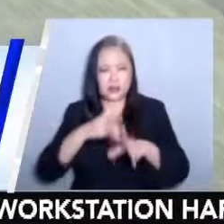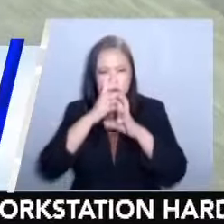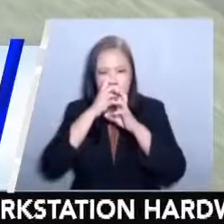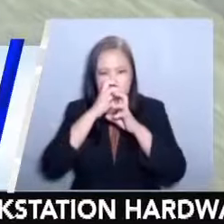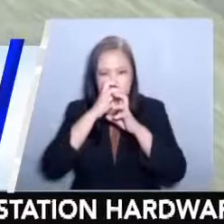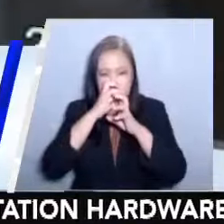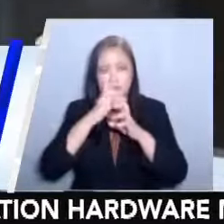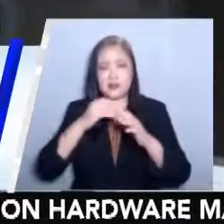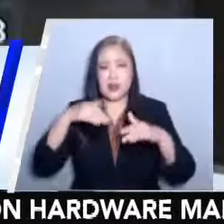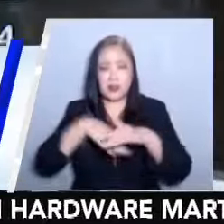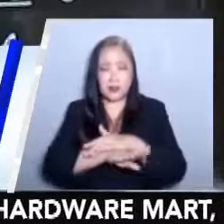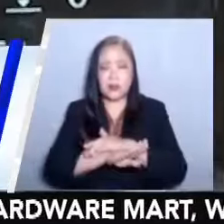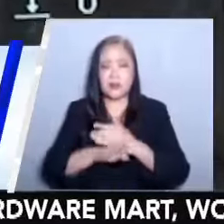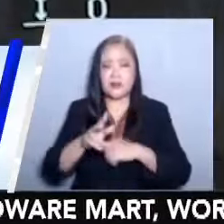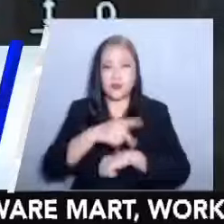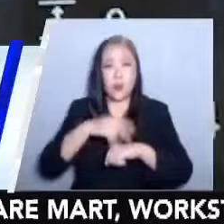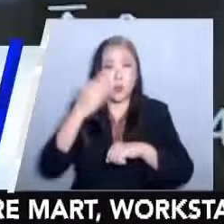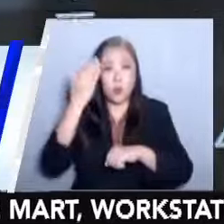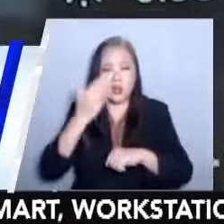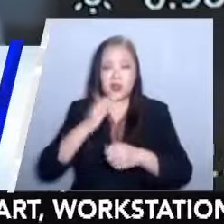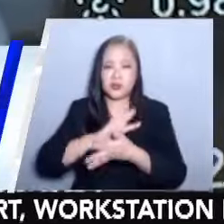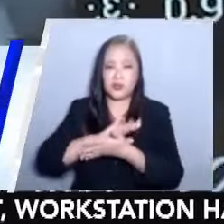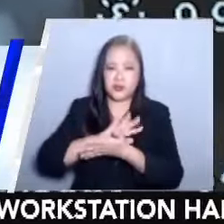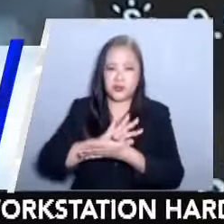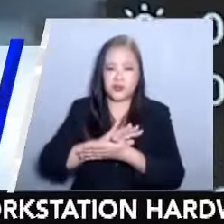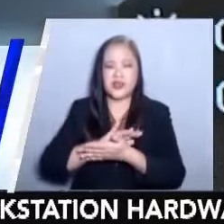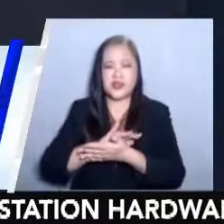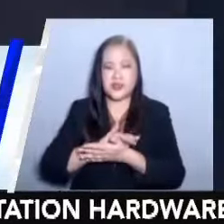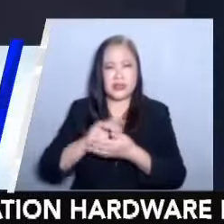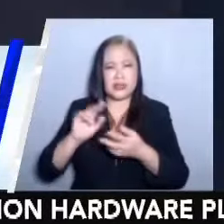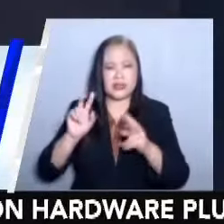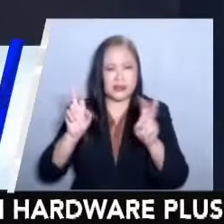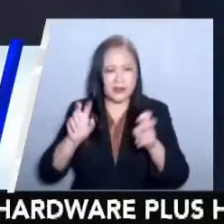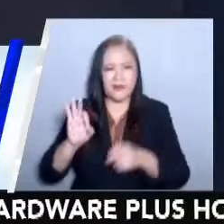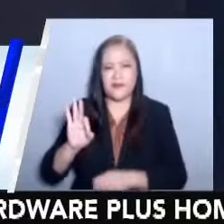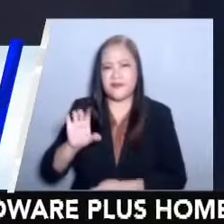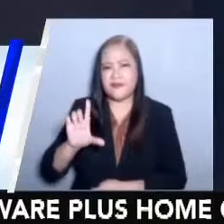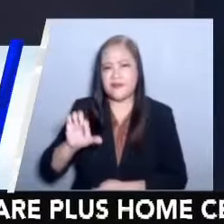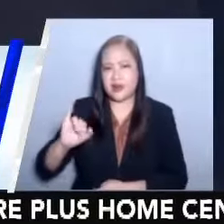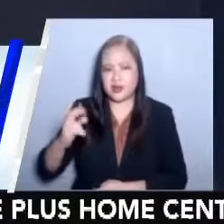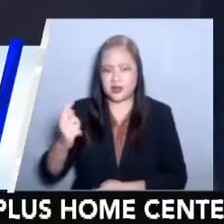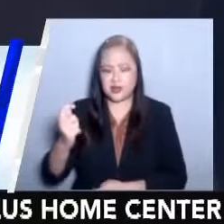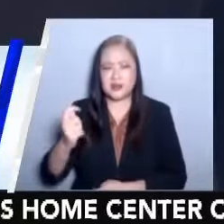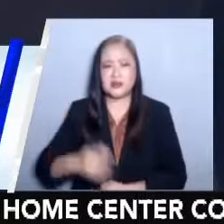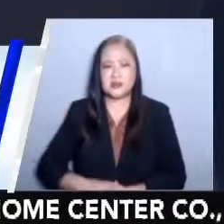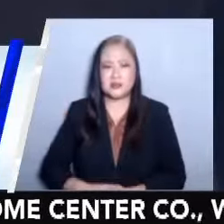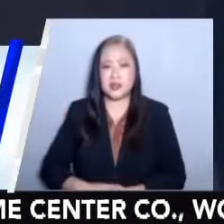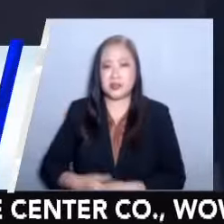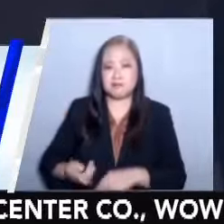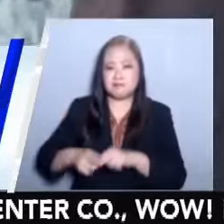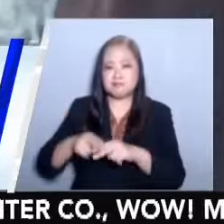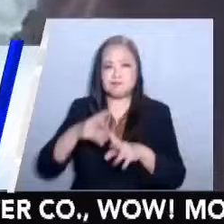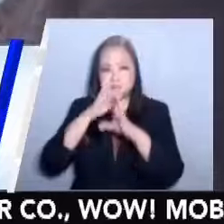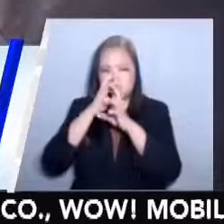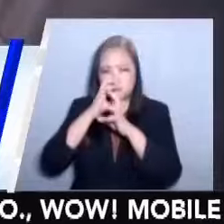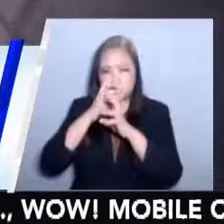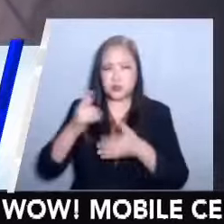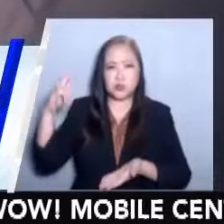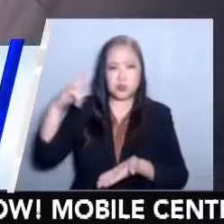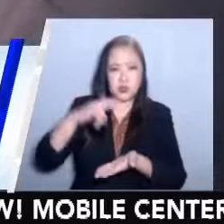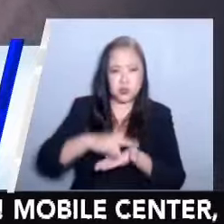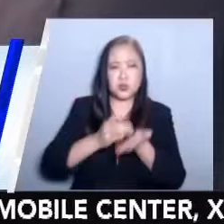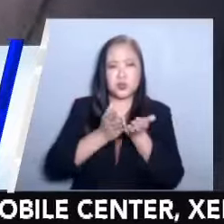sa ibang bansa. Bukod sa naka-heightened alert, ang lahat ng Bureau of Quarantine station sa mga paliparan at pantalan,